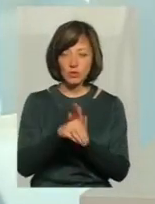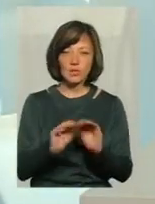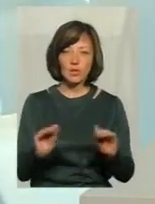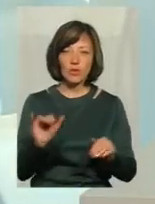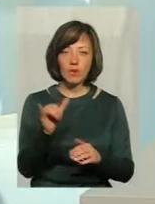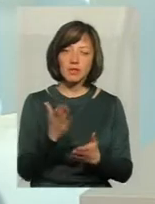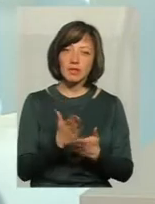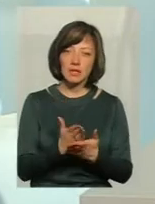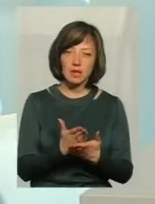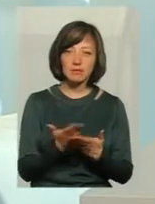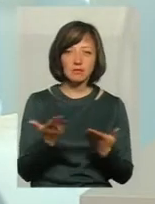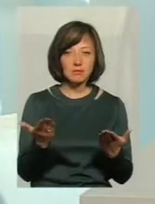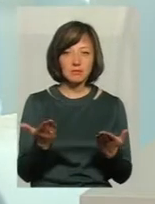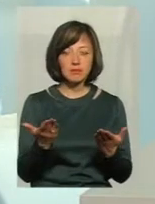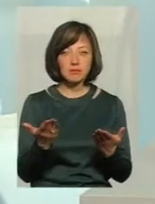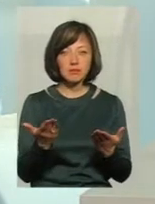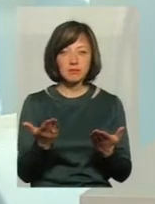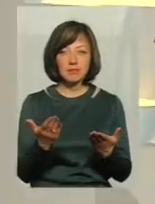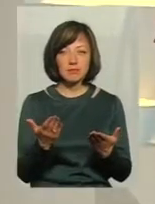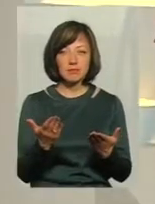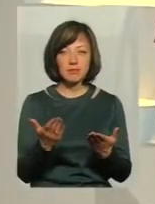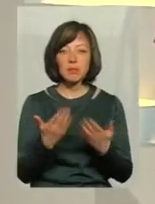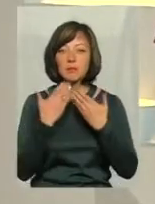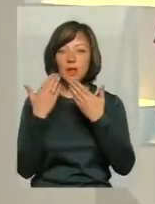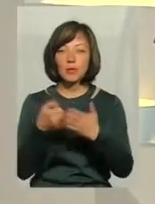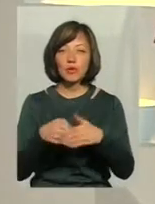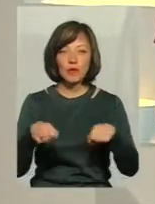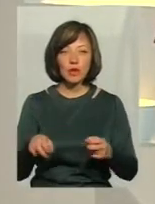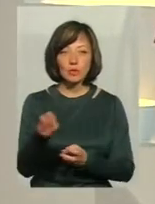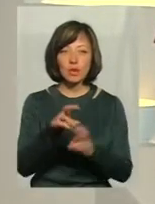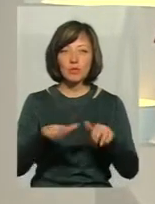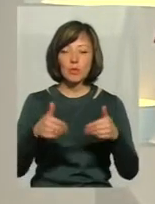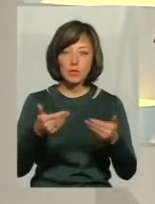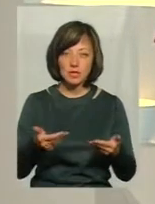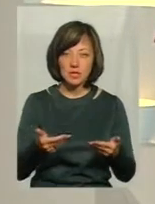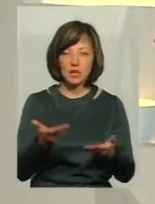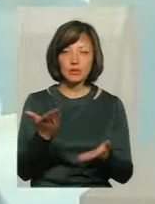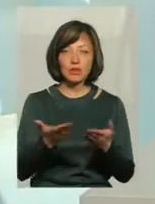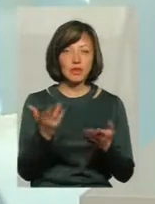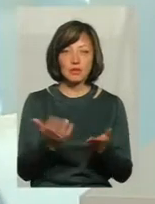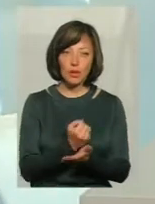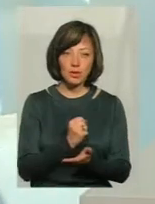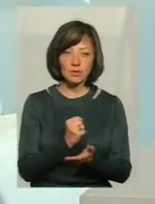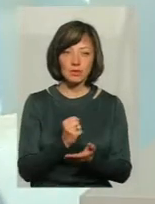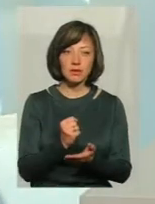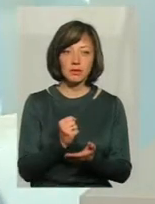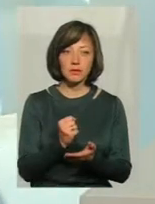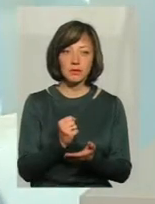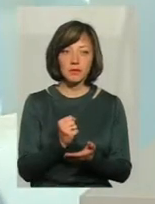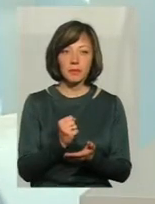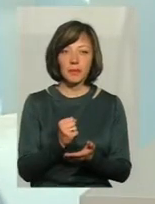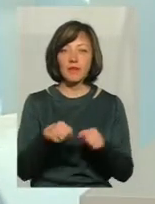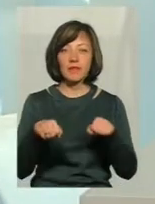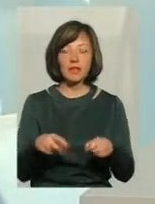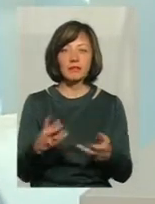вже якісь є запити до, там, скажімо, влади. Тоді ви вже шукаєте якісь пропозиції. І якщо ви їх не знаходите, ну, там, або там влада